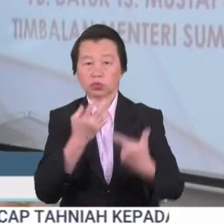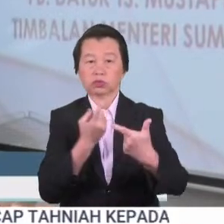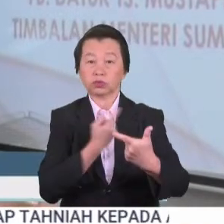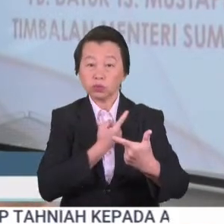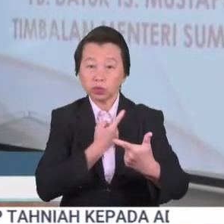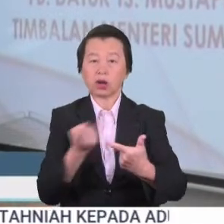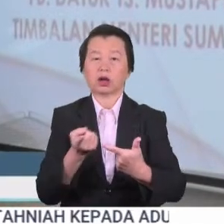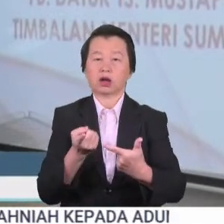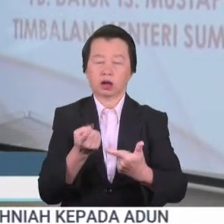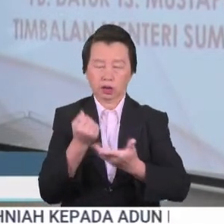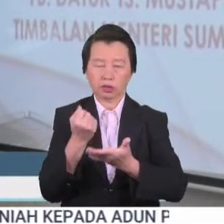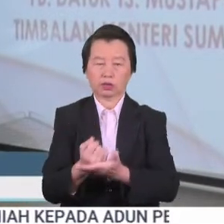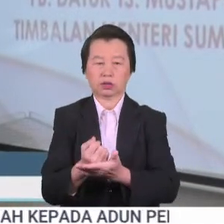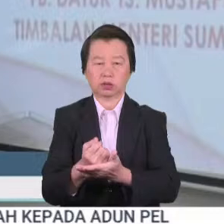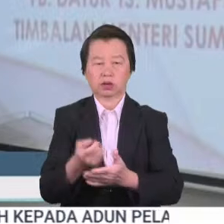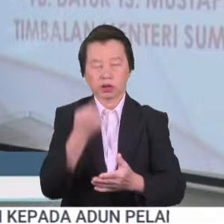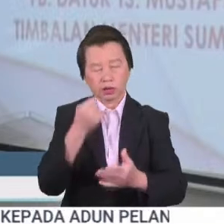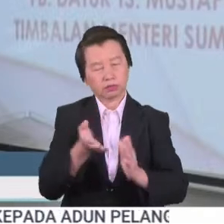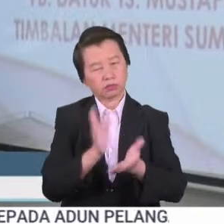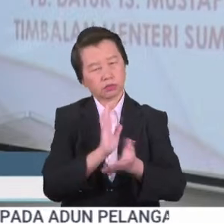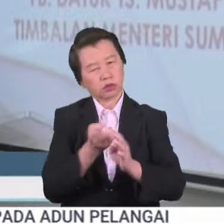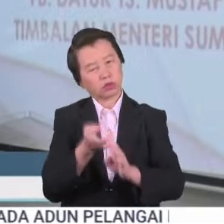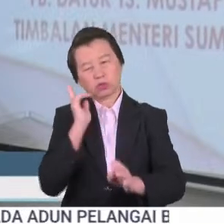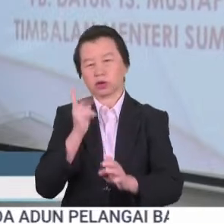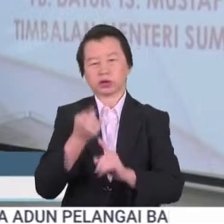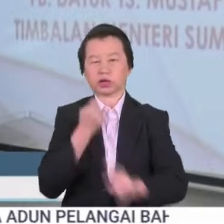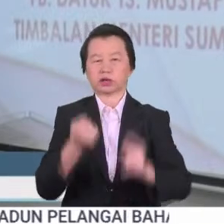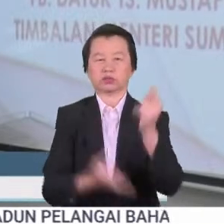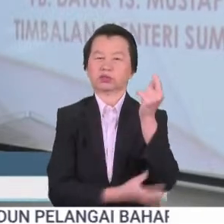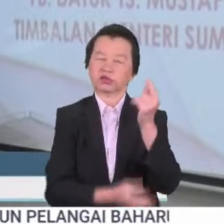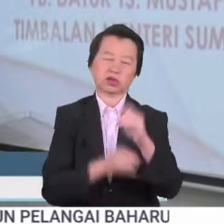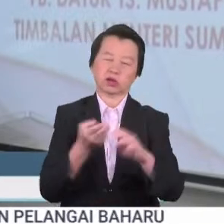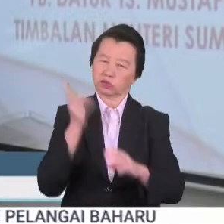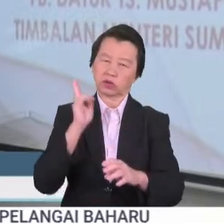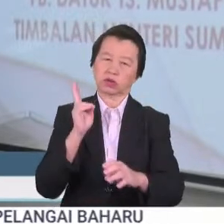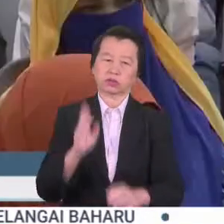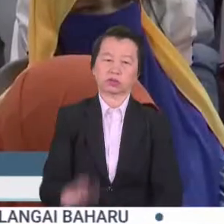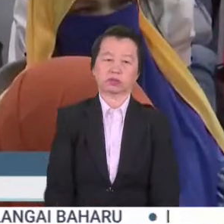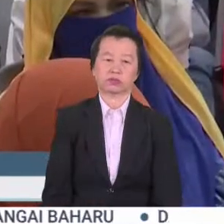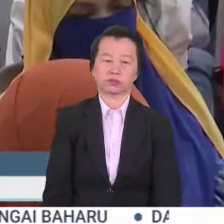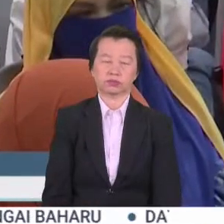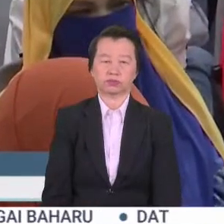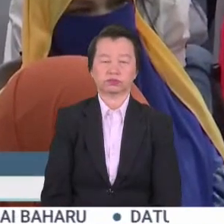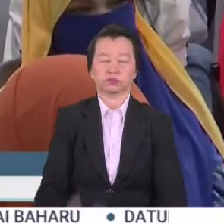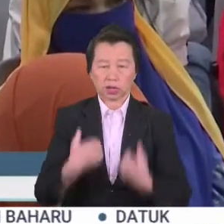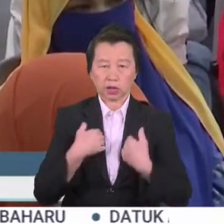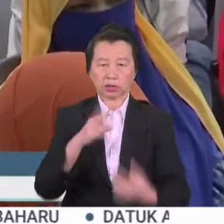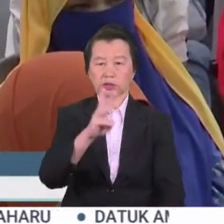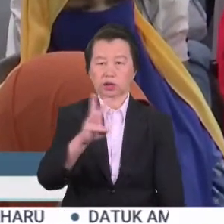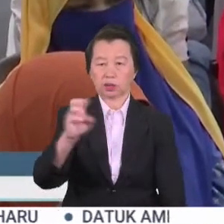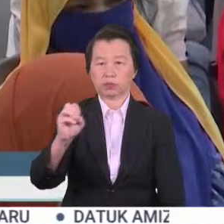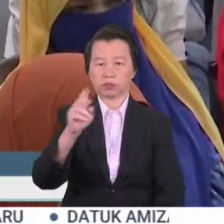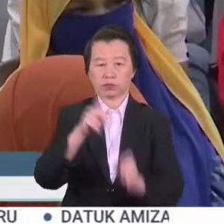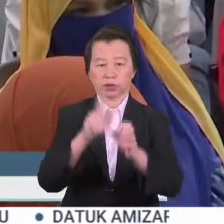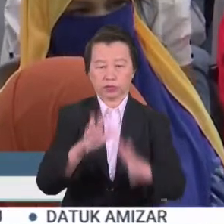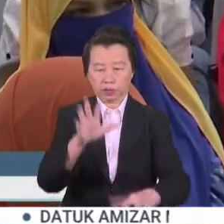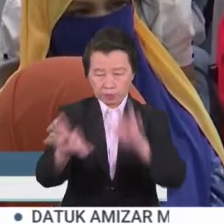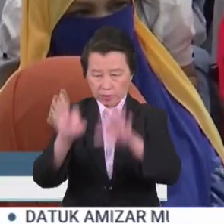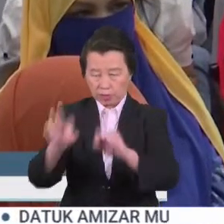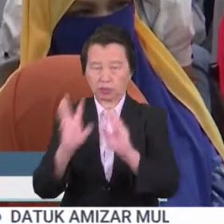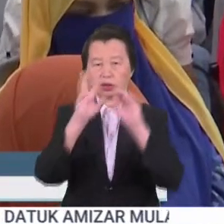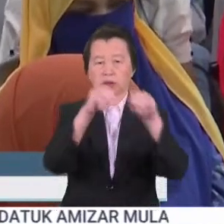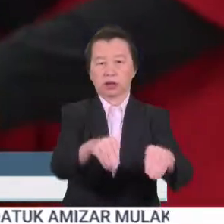menaikkan pendapatan mereka dan keluar daripada kumpong kemiskinan seramai 60 peserta terpilih untuk